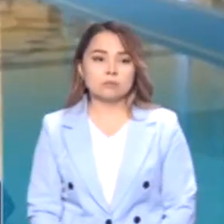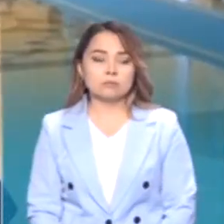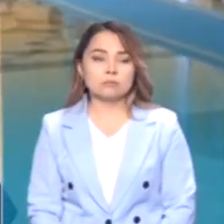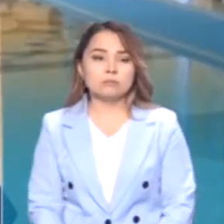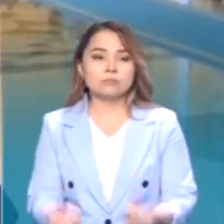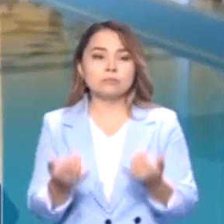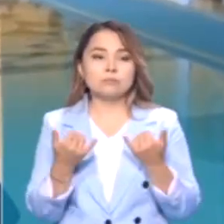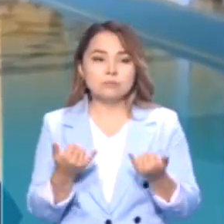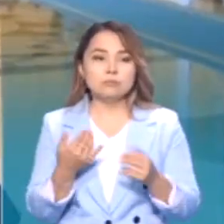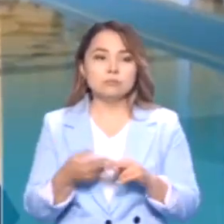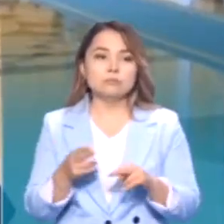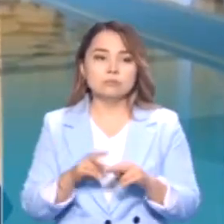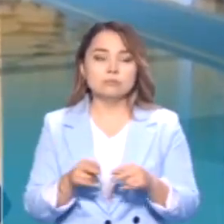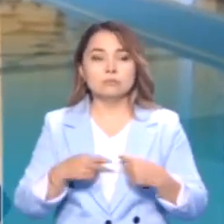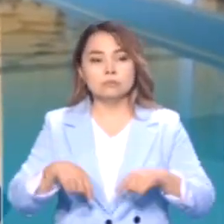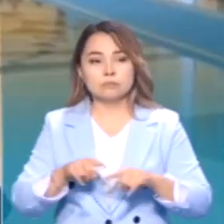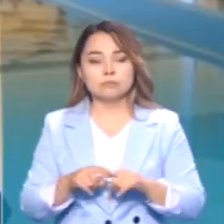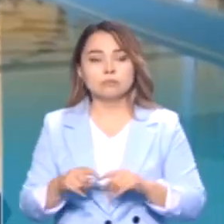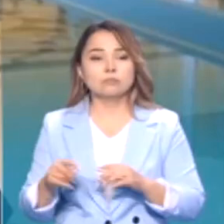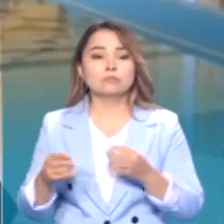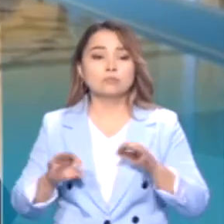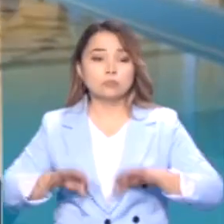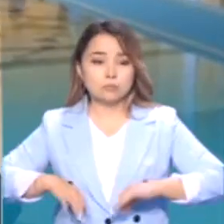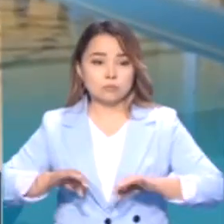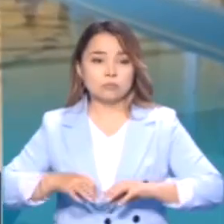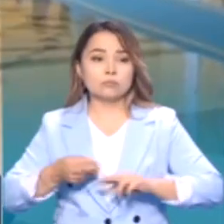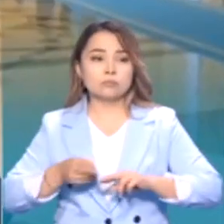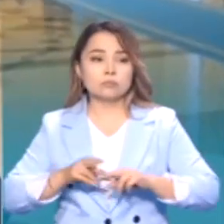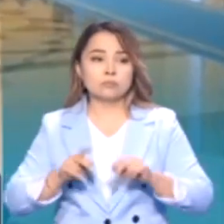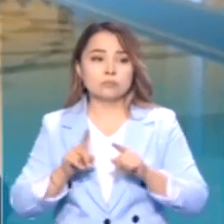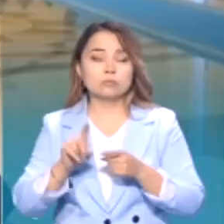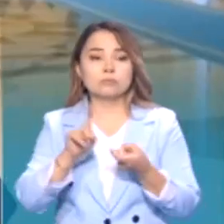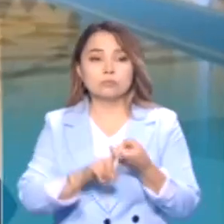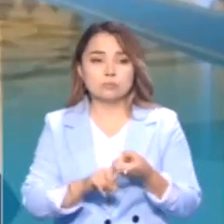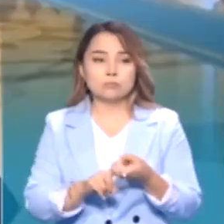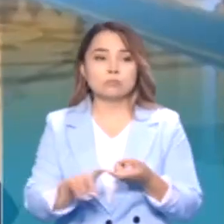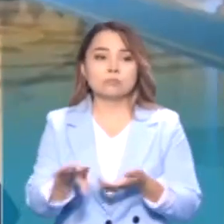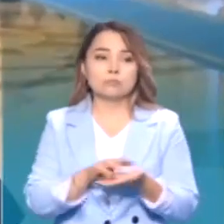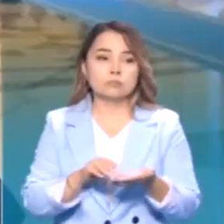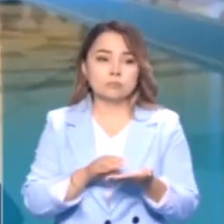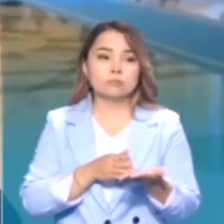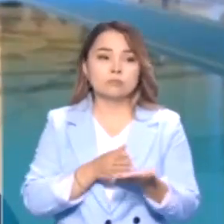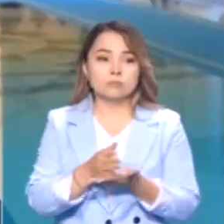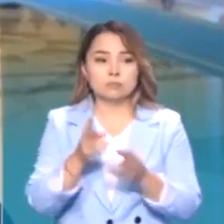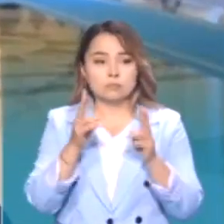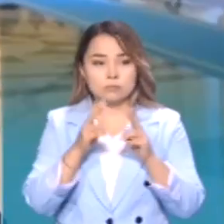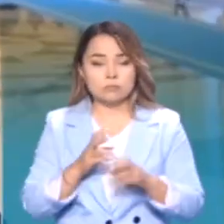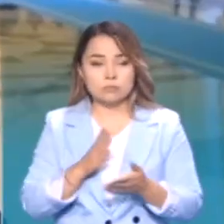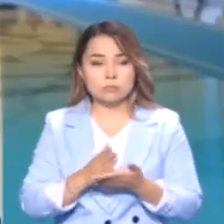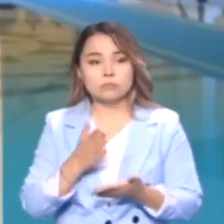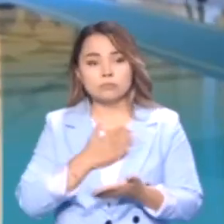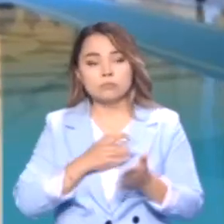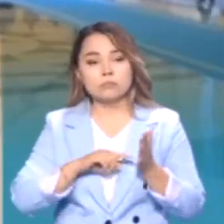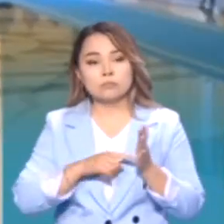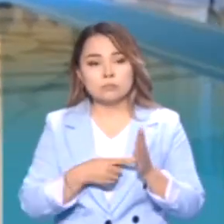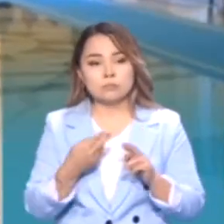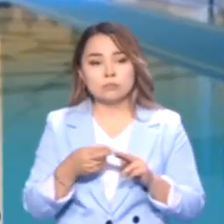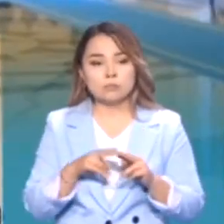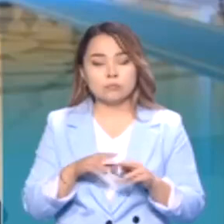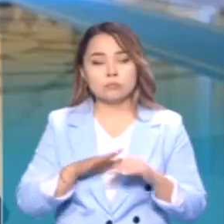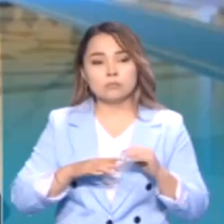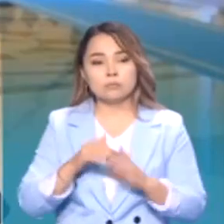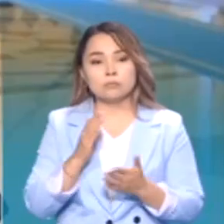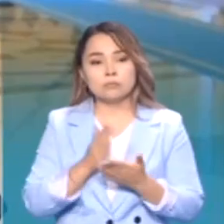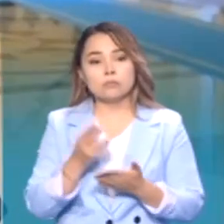енді қоғамдық көліктің тозғандығына байланысты қаржымыз соған қайта бағыттау қарастырылып отыр. Біздің мақсат қолдағы бар